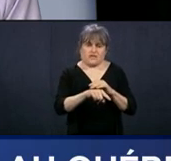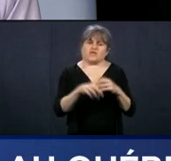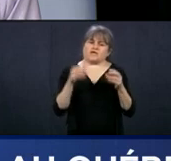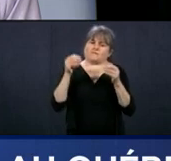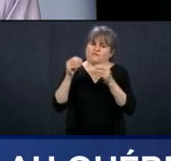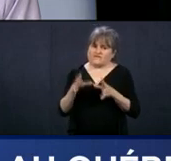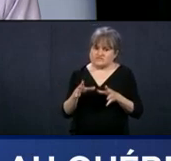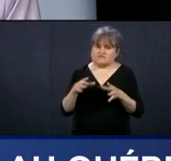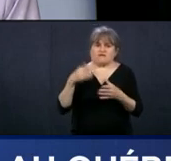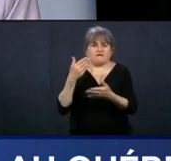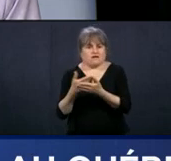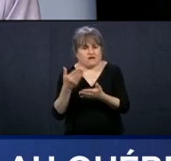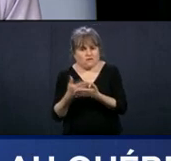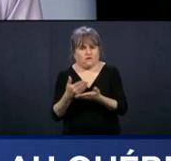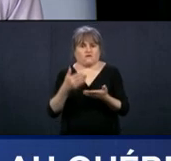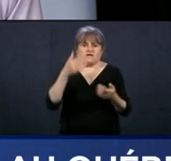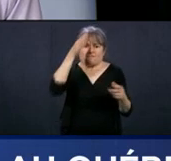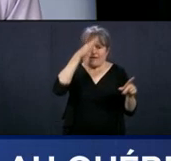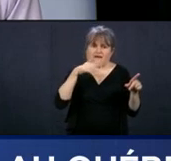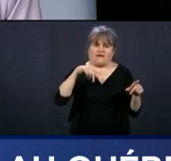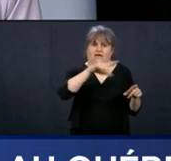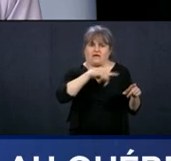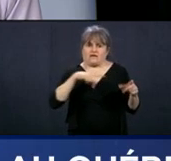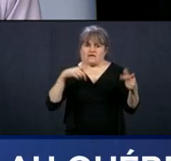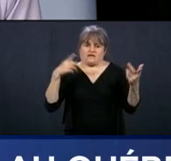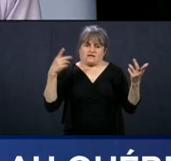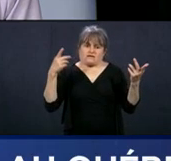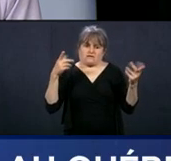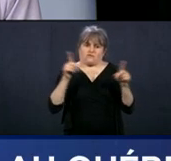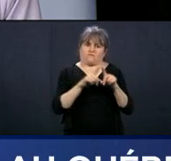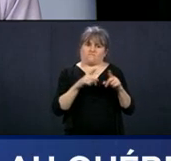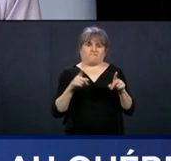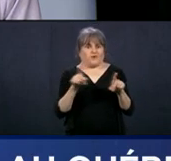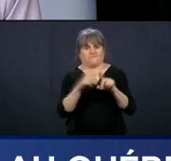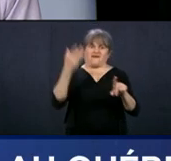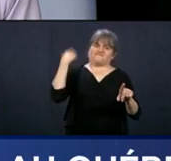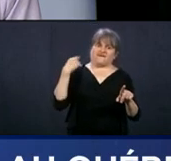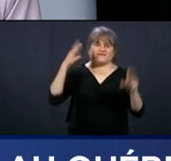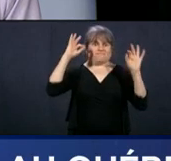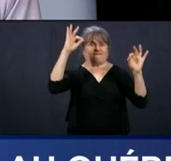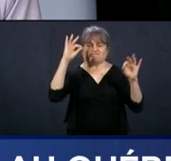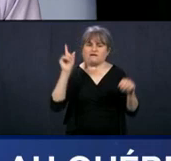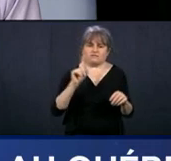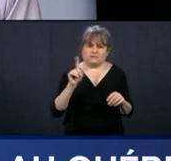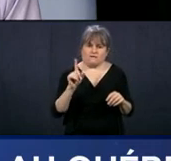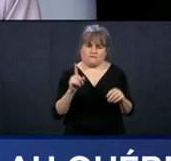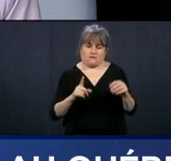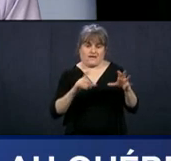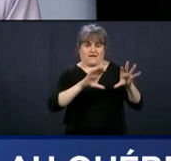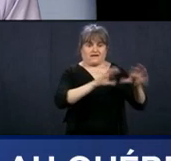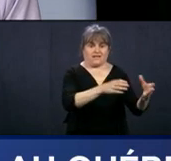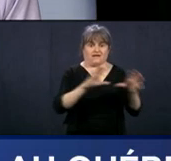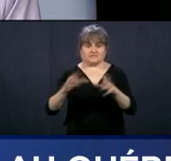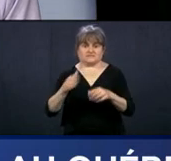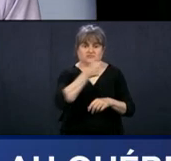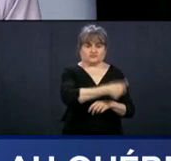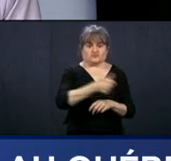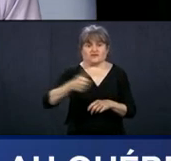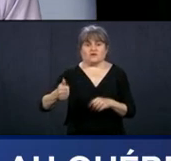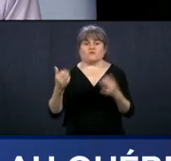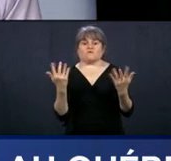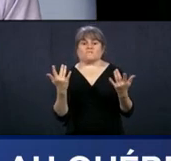professeurs, pour les écoles, pour les parents. On l'a dit, il y aura maximum 15 élèves par classe dans les écoles primaires lors de la réouverture,